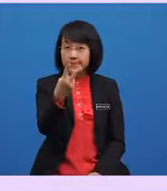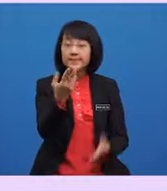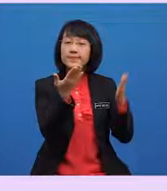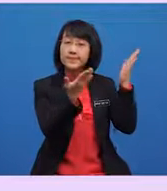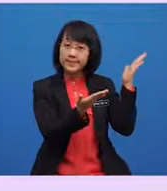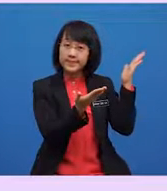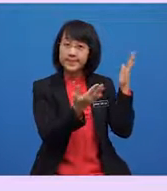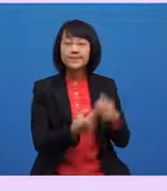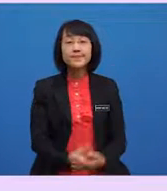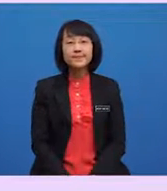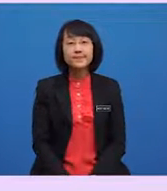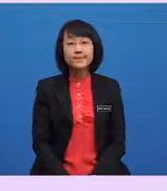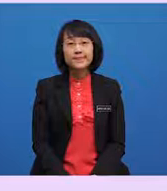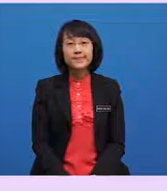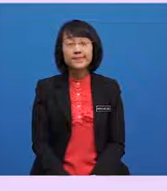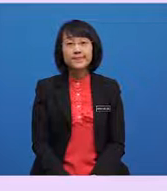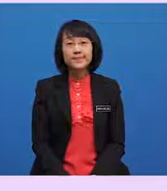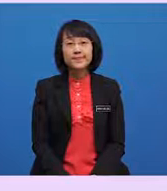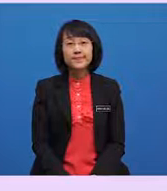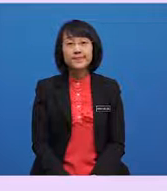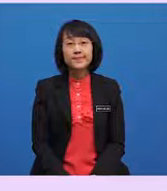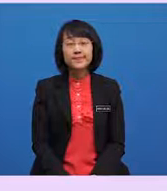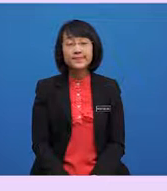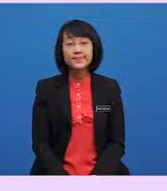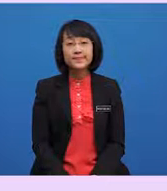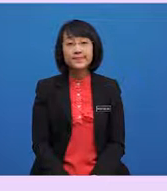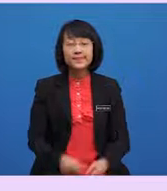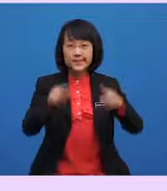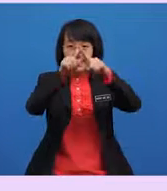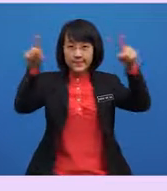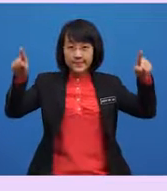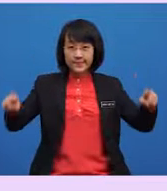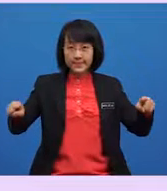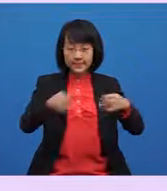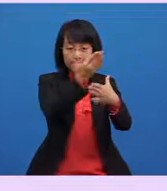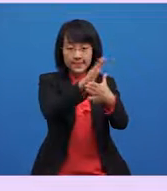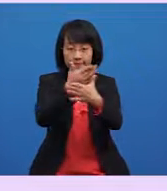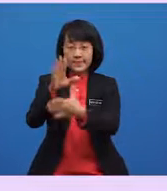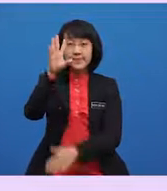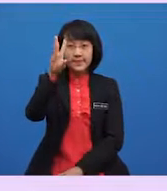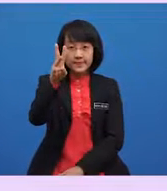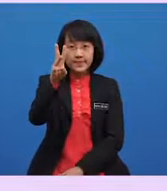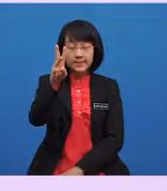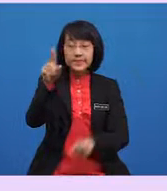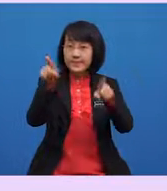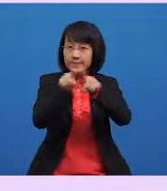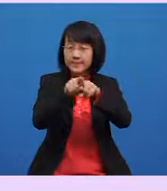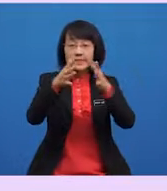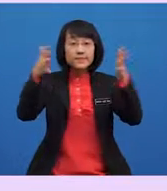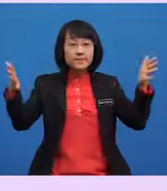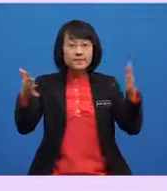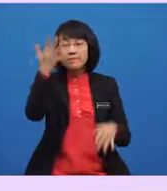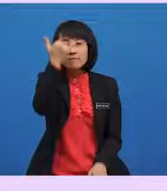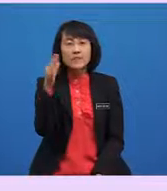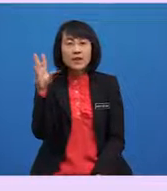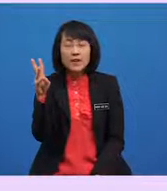gambar rajah tersebut dibahagikan kepada 6 bahagian yang sama besar. Mengapa